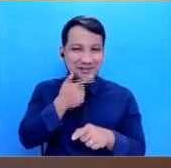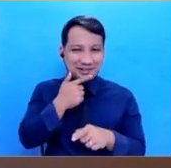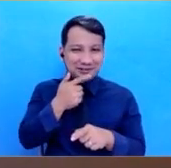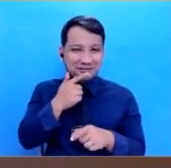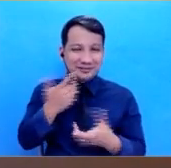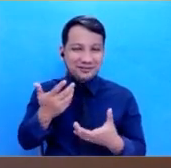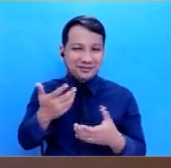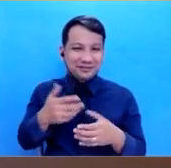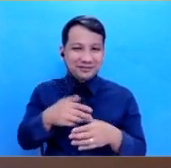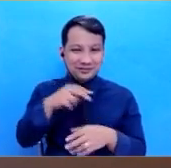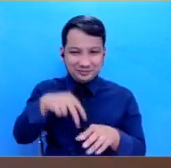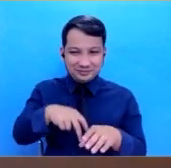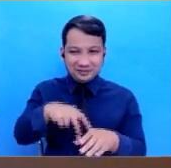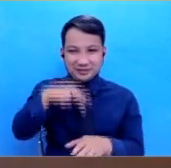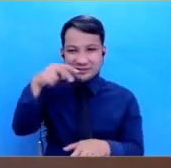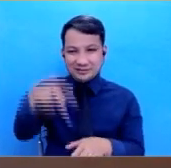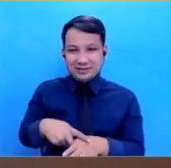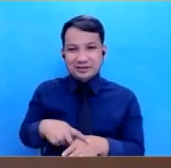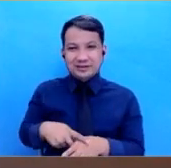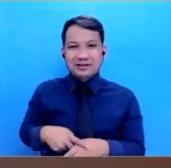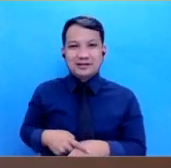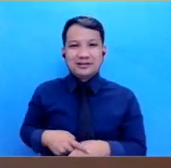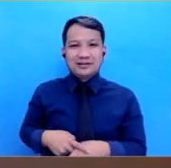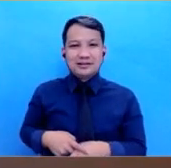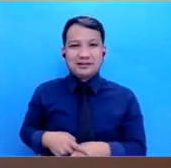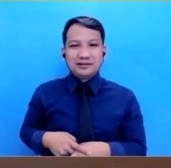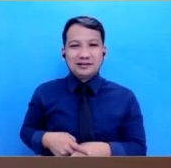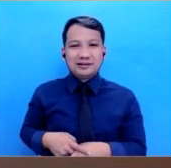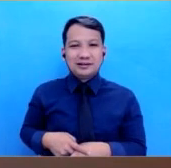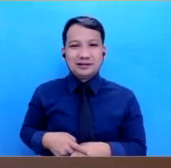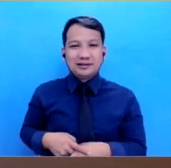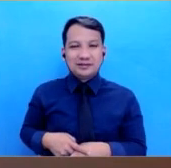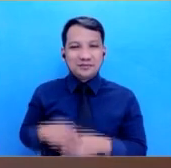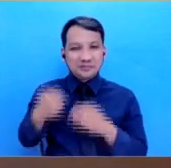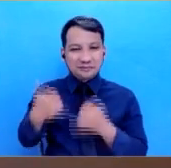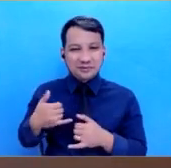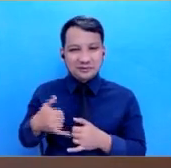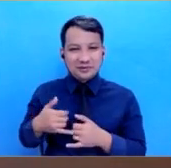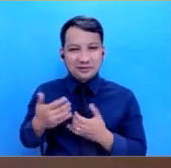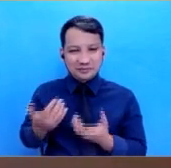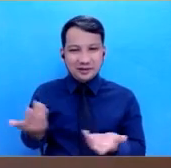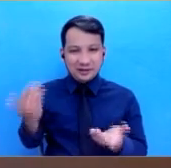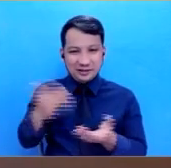na paglundag ni Carl sa motorsiklo. Game na game pa niyang inulit